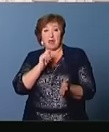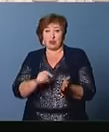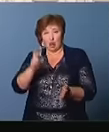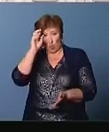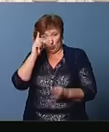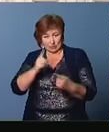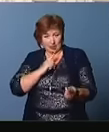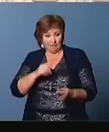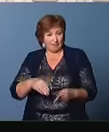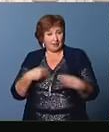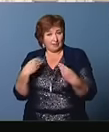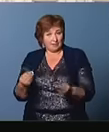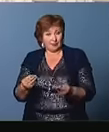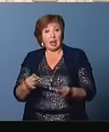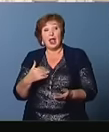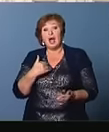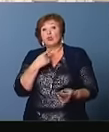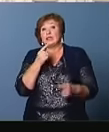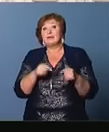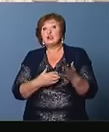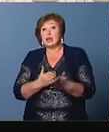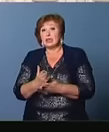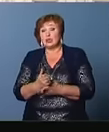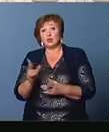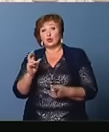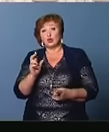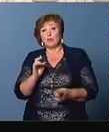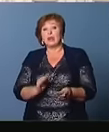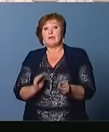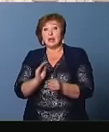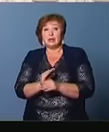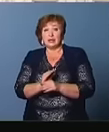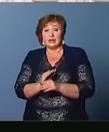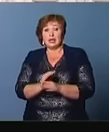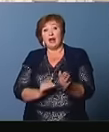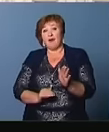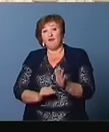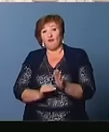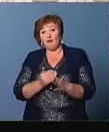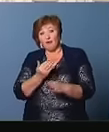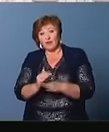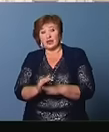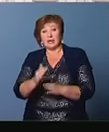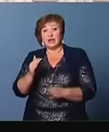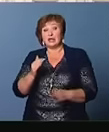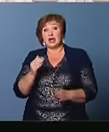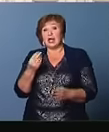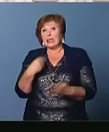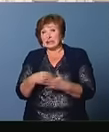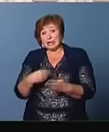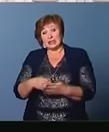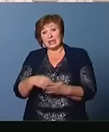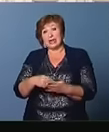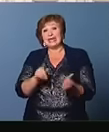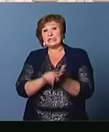этими стипендиями и дальше будем поощрять наших лучших студентов. Это хорошая, добрая традиция. Второй год подряд те